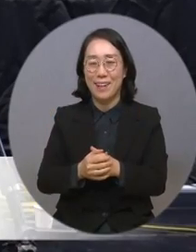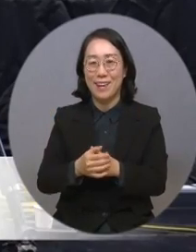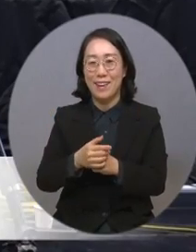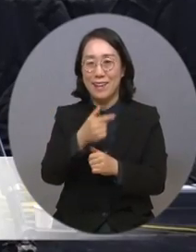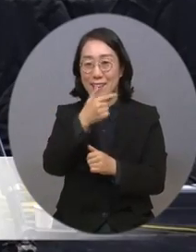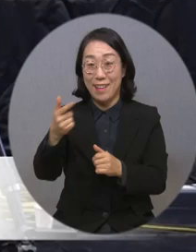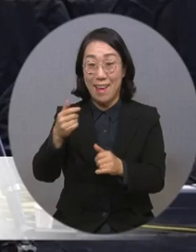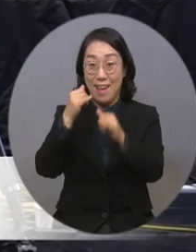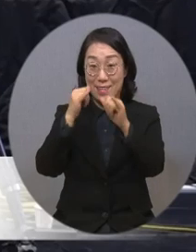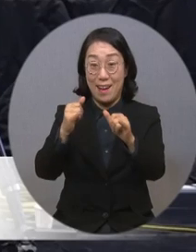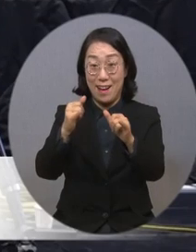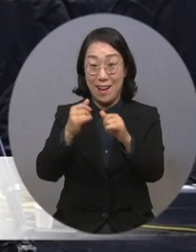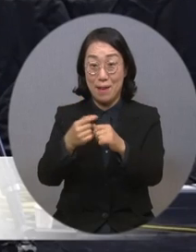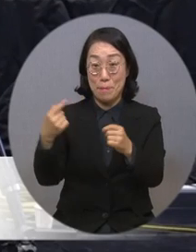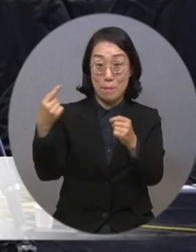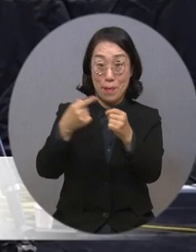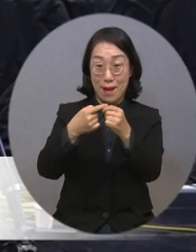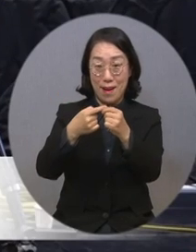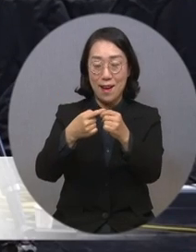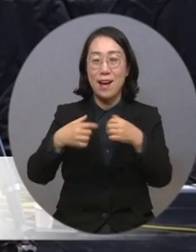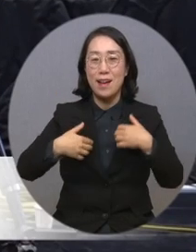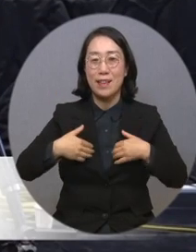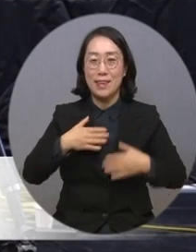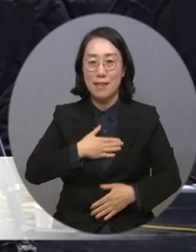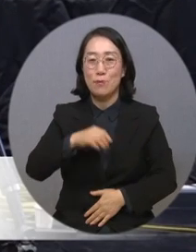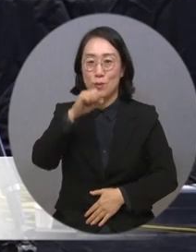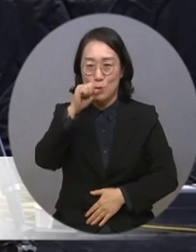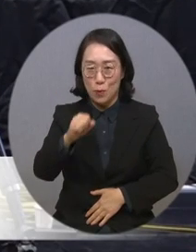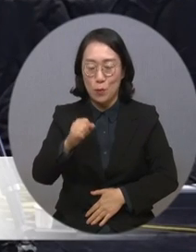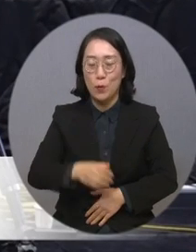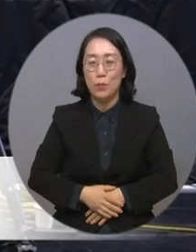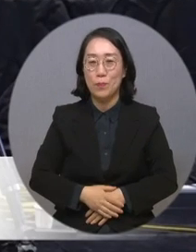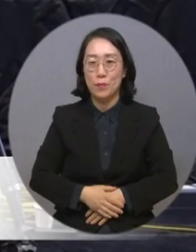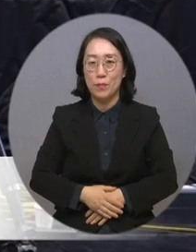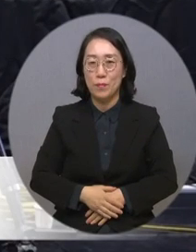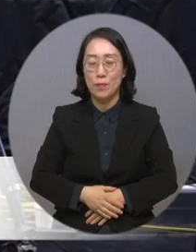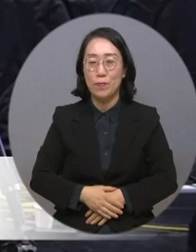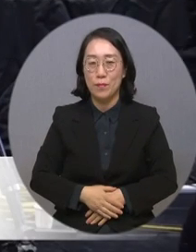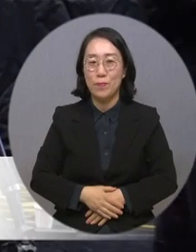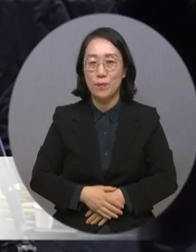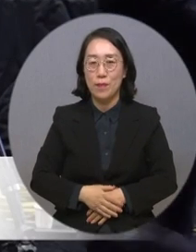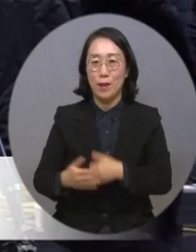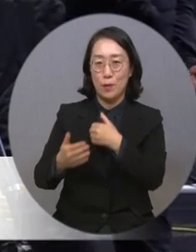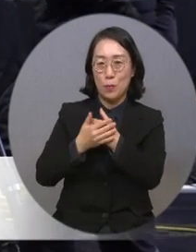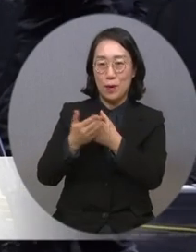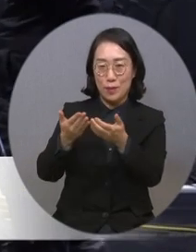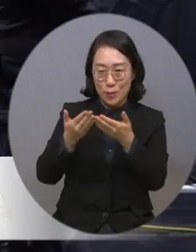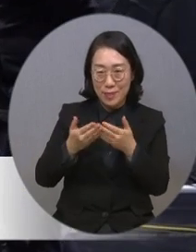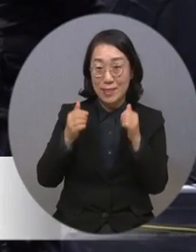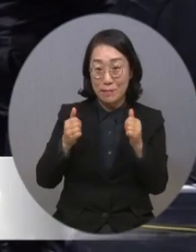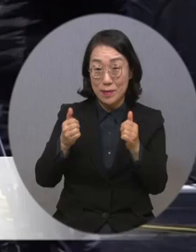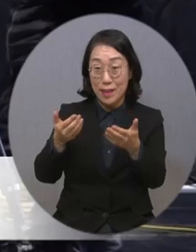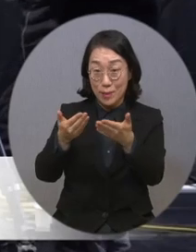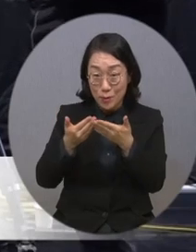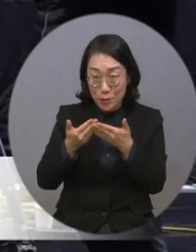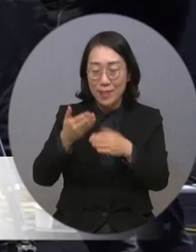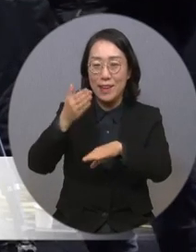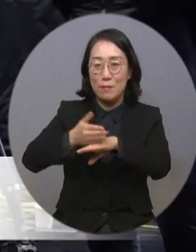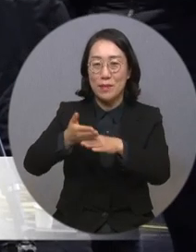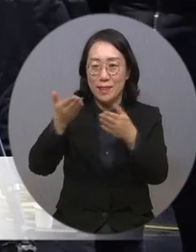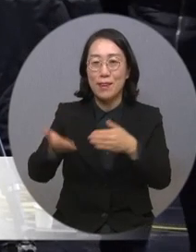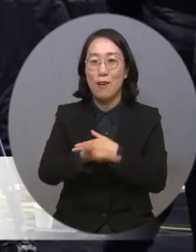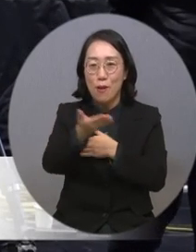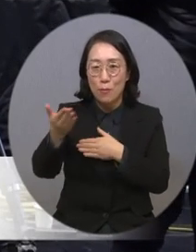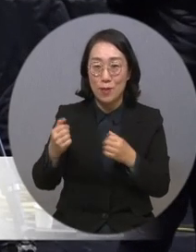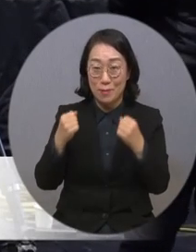기분이 너무너무 좋고요. 그리고 대상 주는 지원사들에게 너무 감사합니다. 그리고 여러분도 응원해